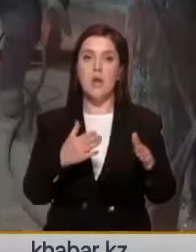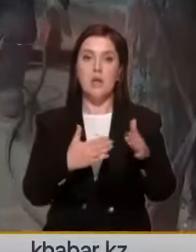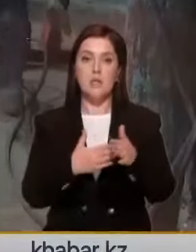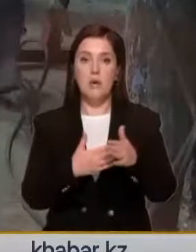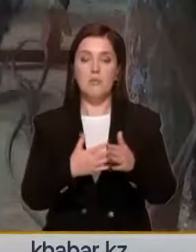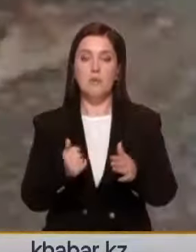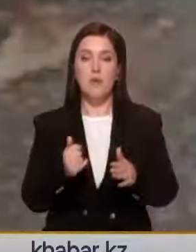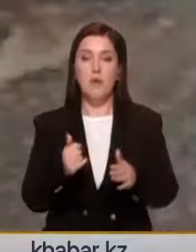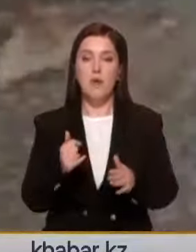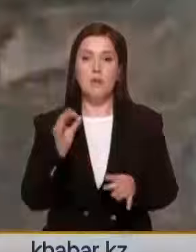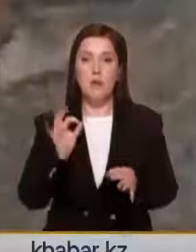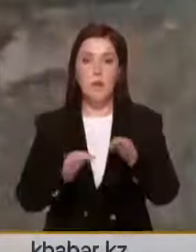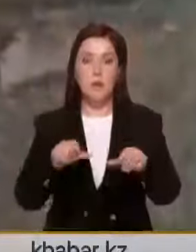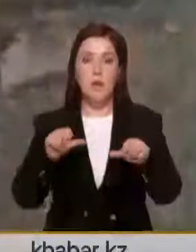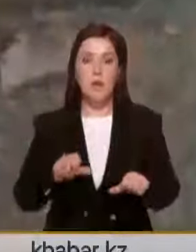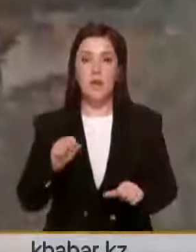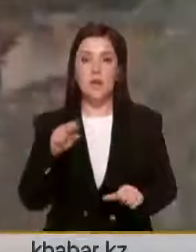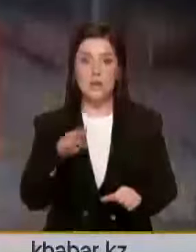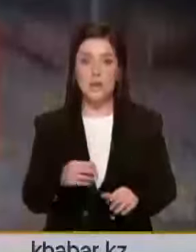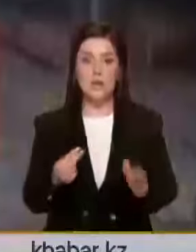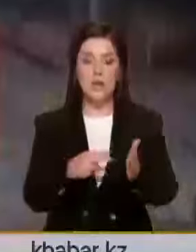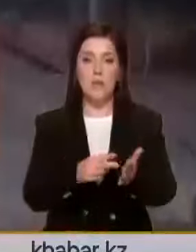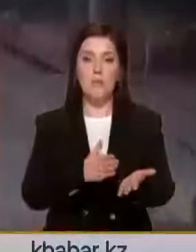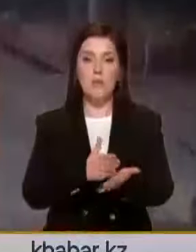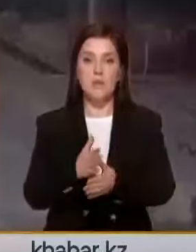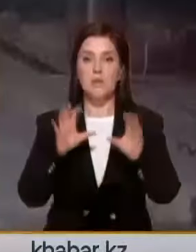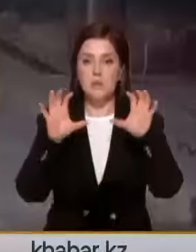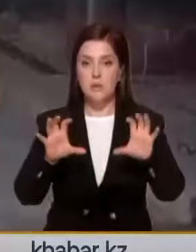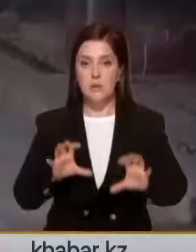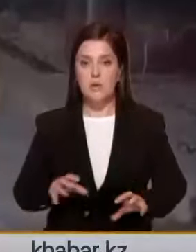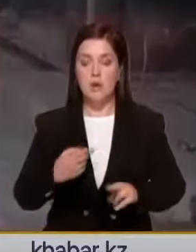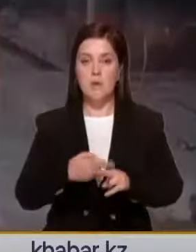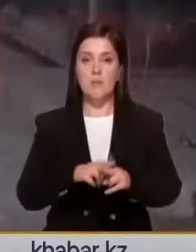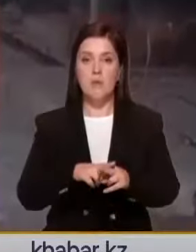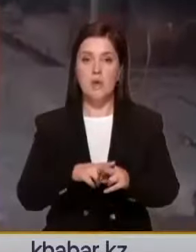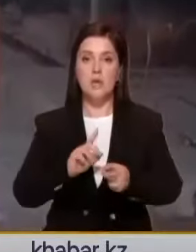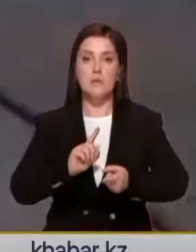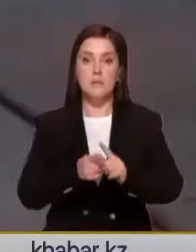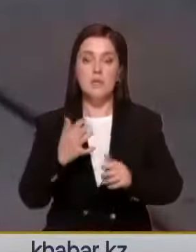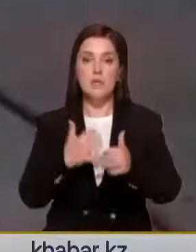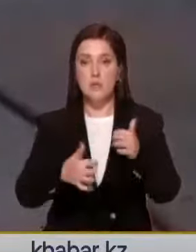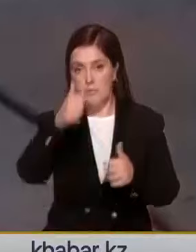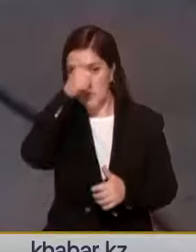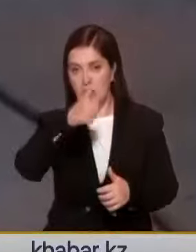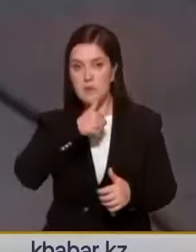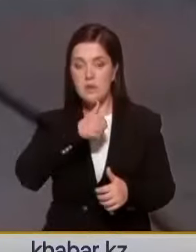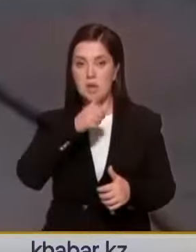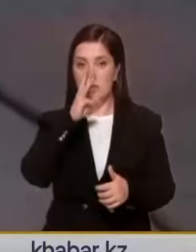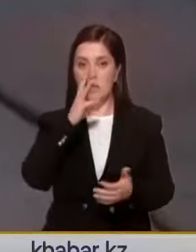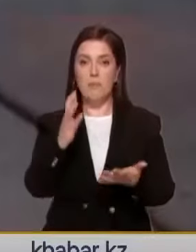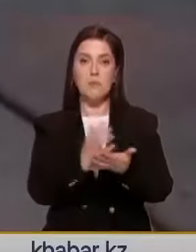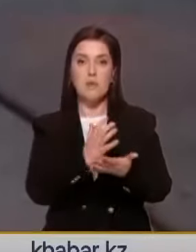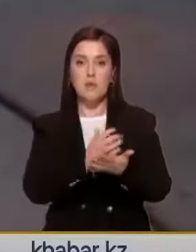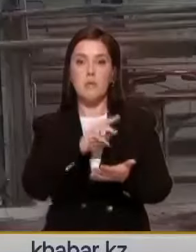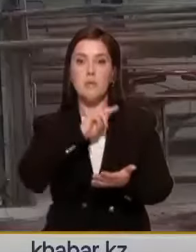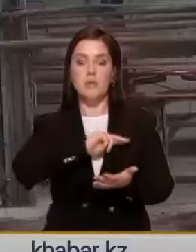ограничено действующими нормативно-правовыми актами и тарифной политикой. Так, согласно закону о естественных монополиях, изменения среднемесячной нормативной